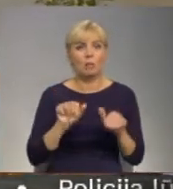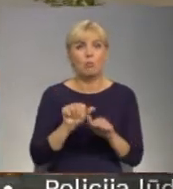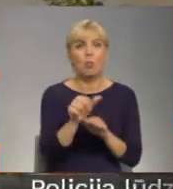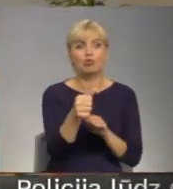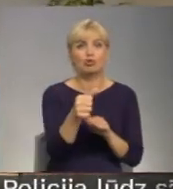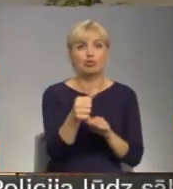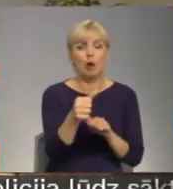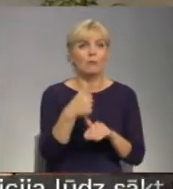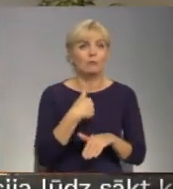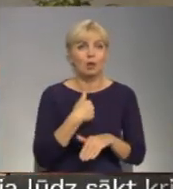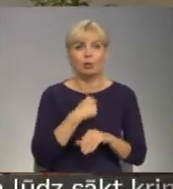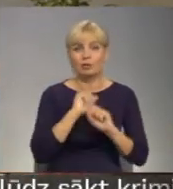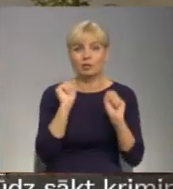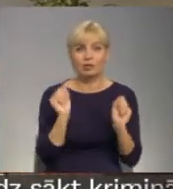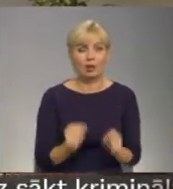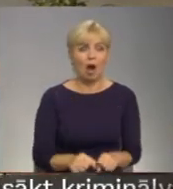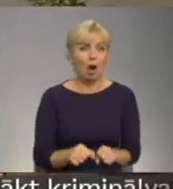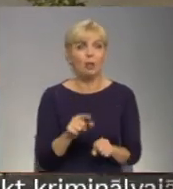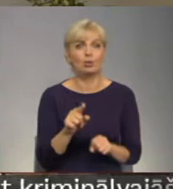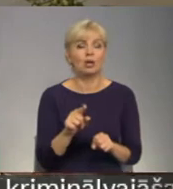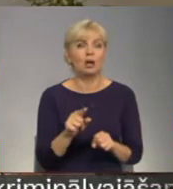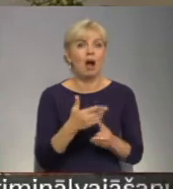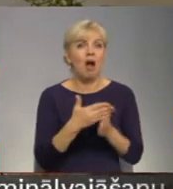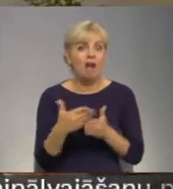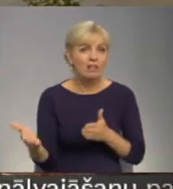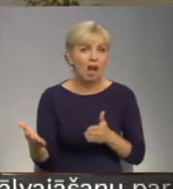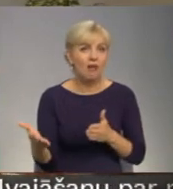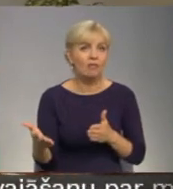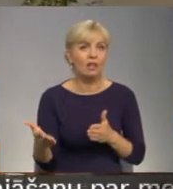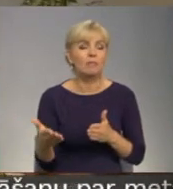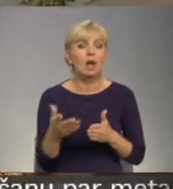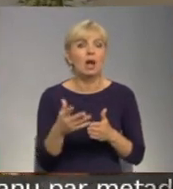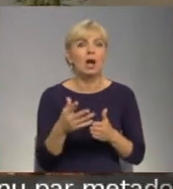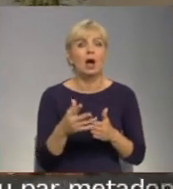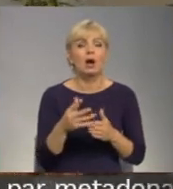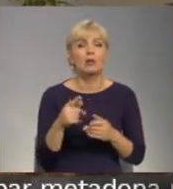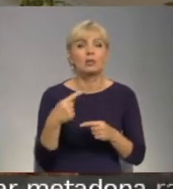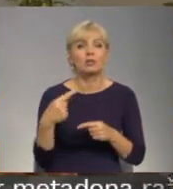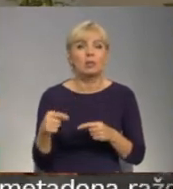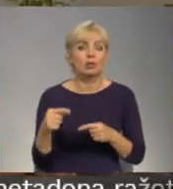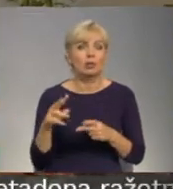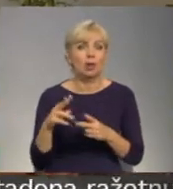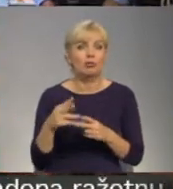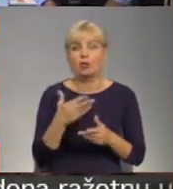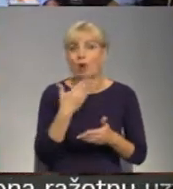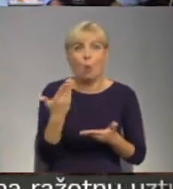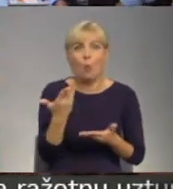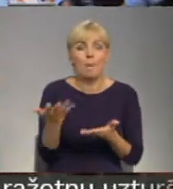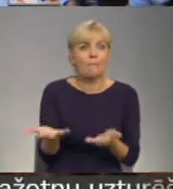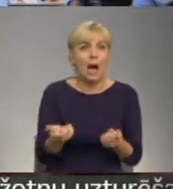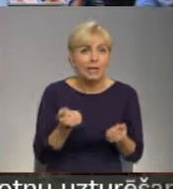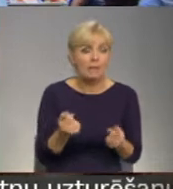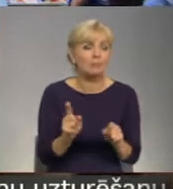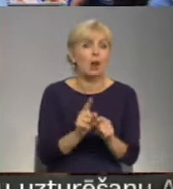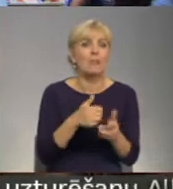Viņi ļoti strauji aug un gatavojas. Un vien otru šķiri pilnīgi jau tukši nav ko ņemt jau.